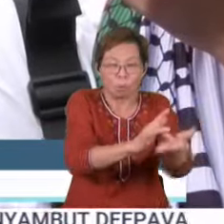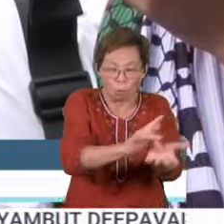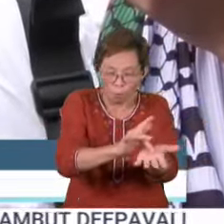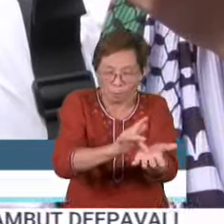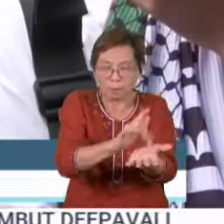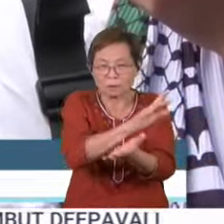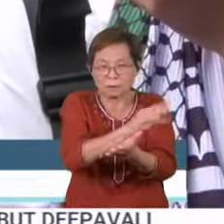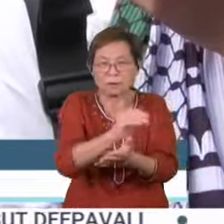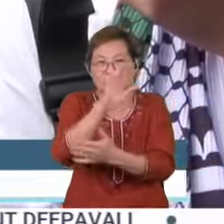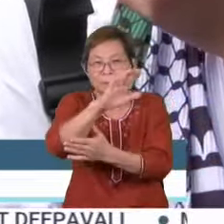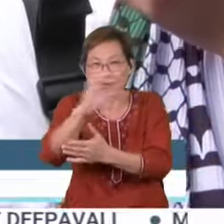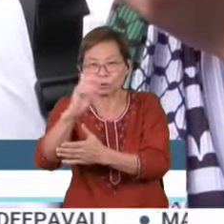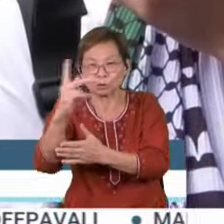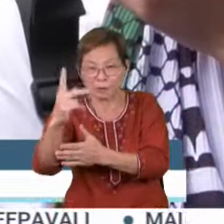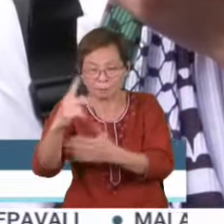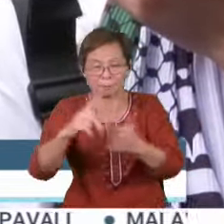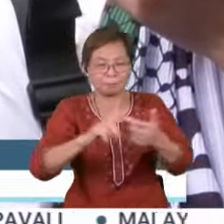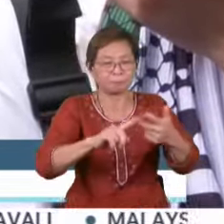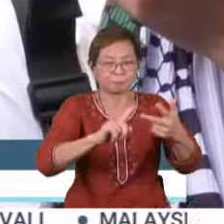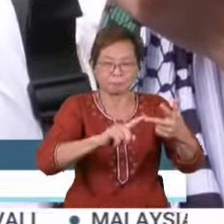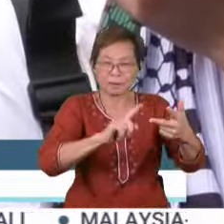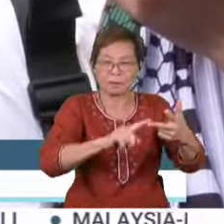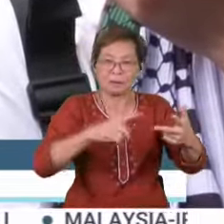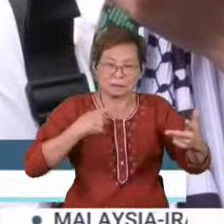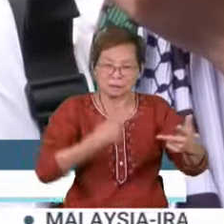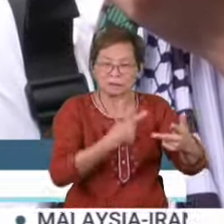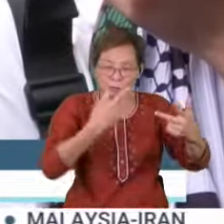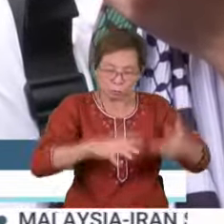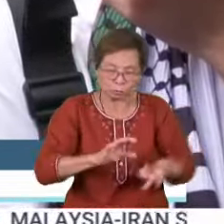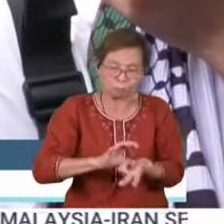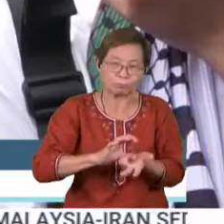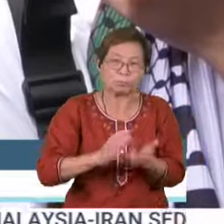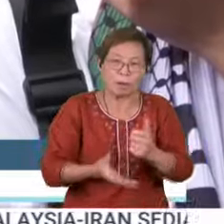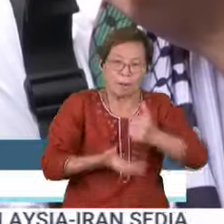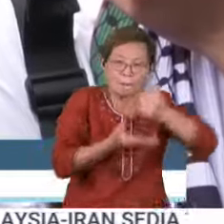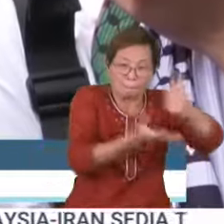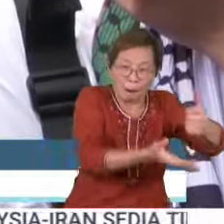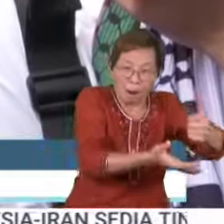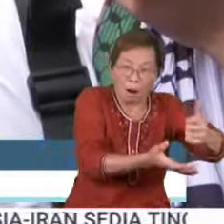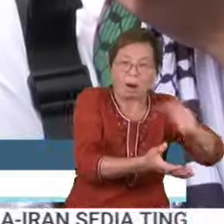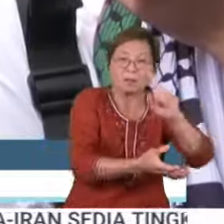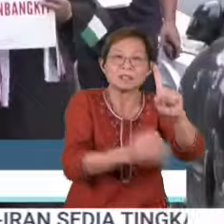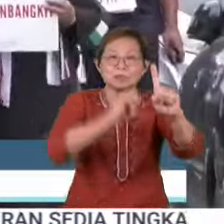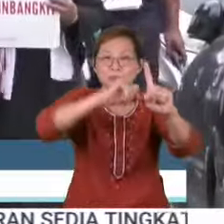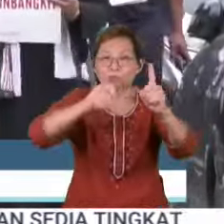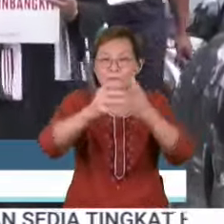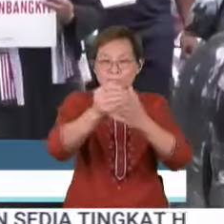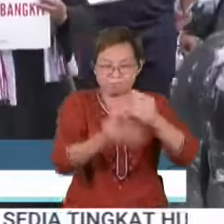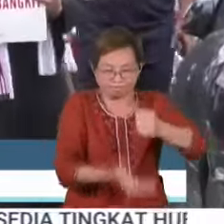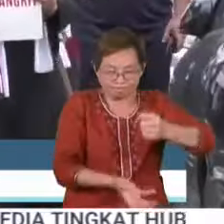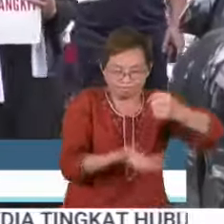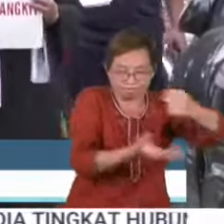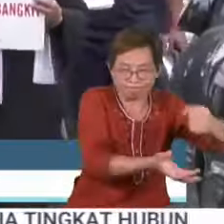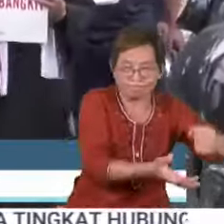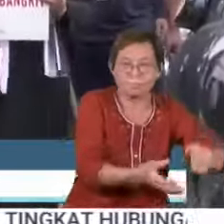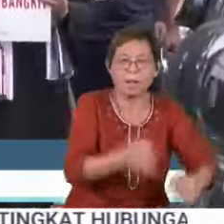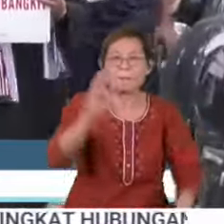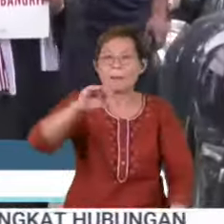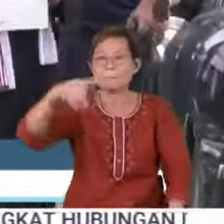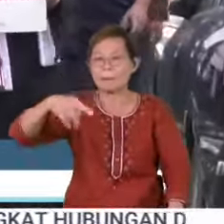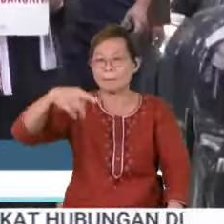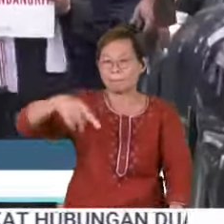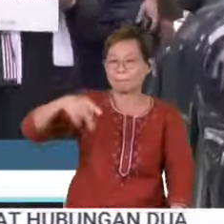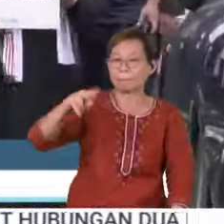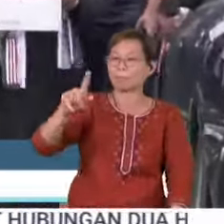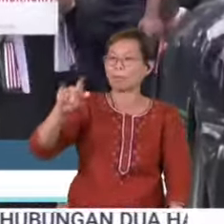perubatan juga RM500,000. So, sekarang ini kita telah menyalurkan, MyCare sendiri telah menyalurkan sebanyak 1 juta. Sementara itu, Ahli Parlimen